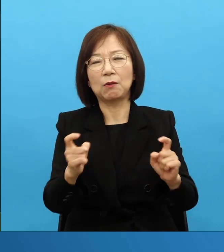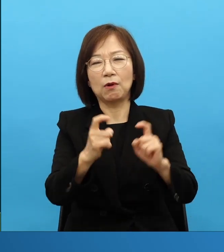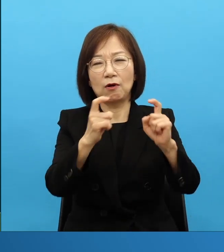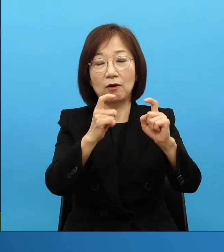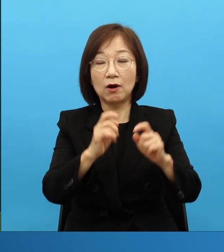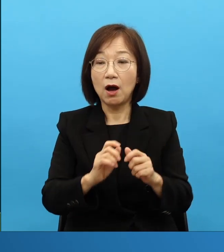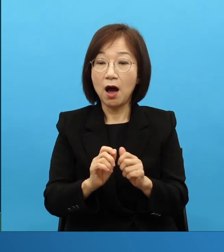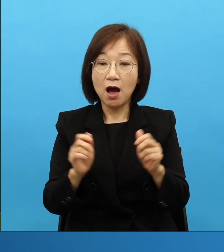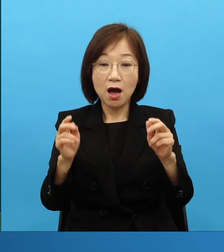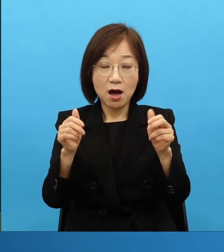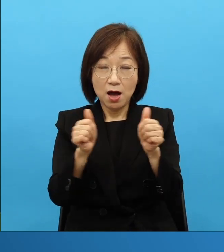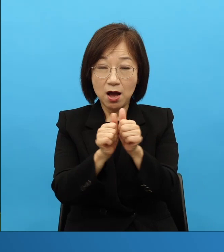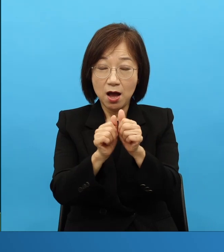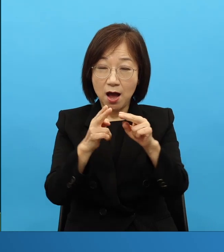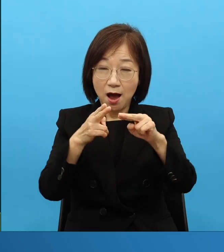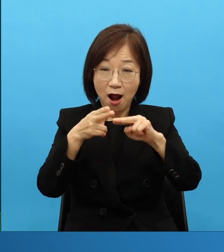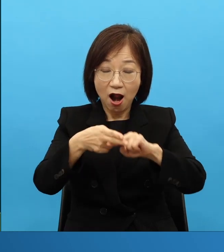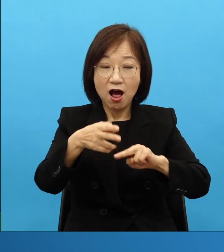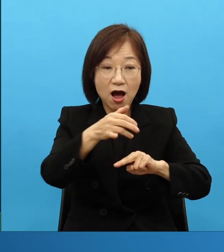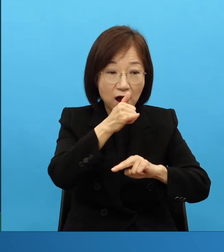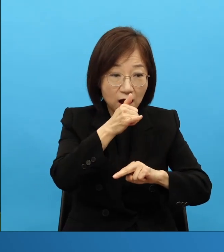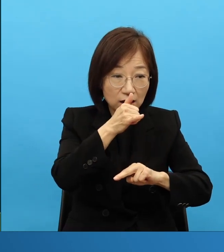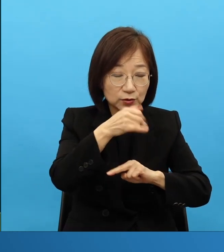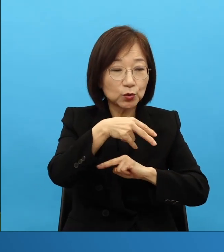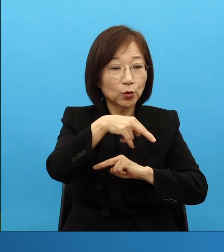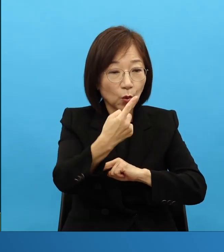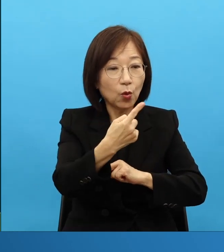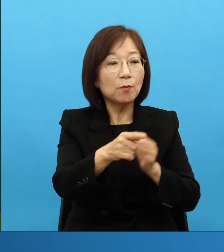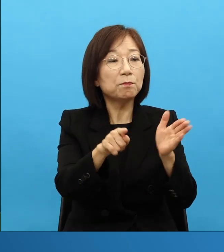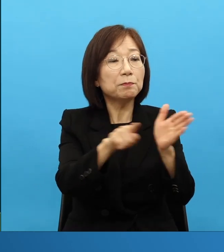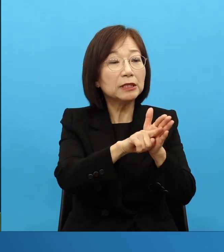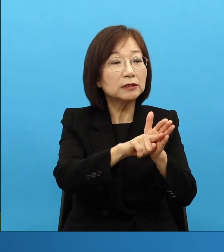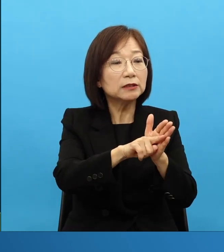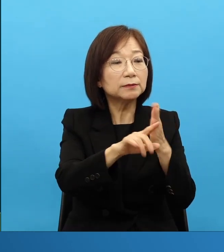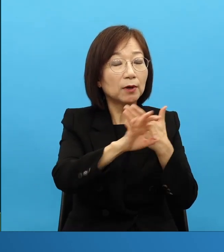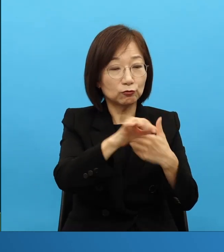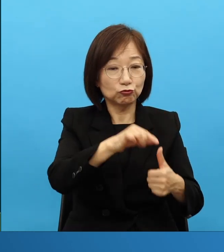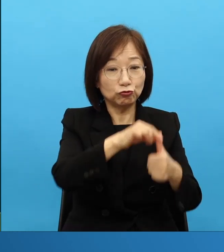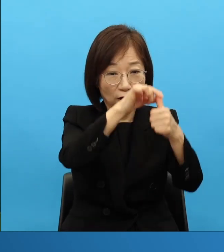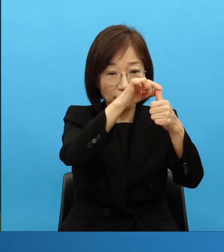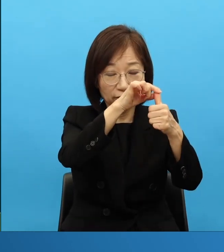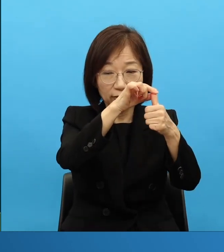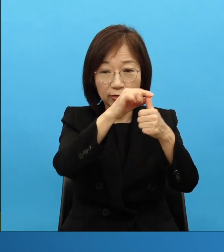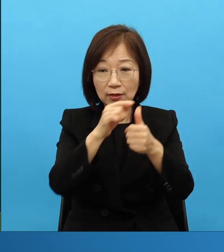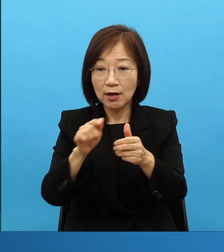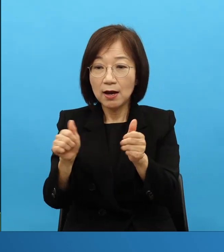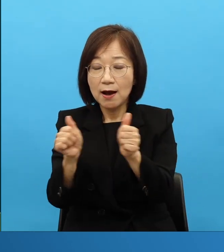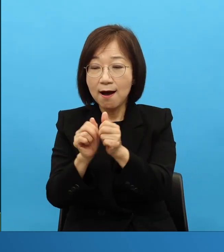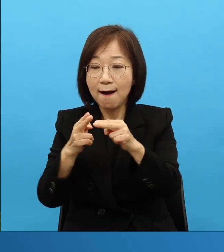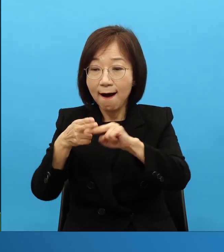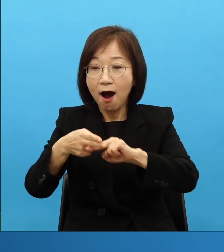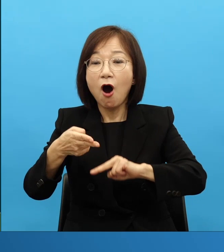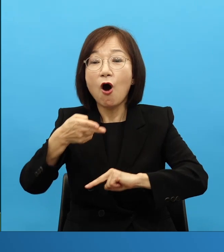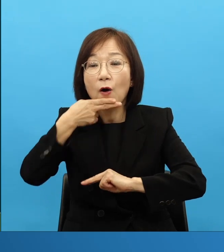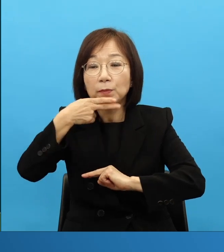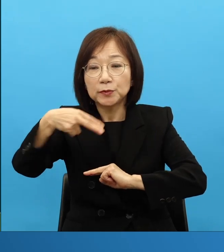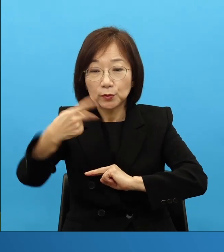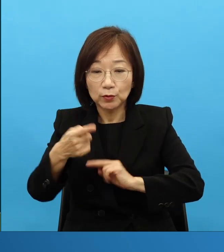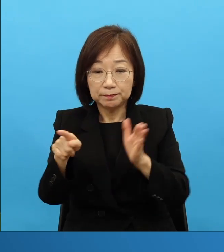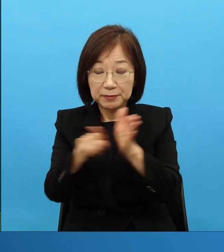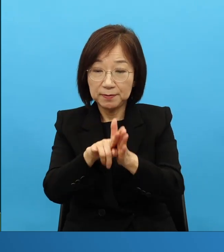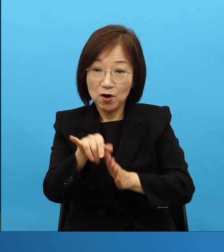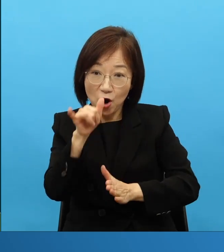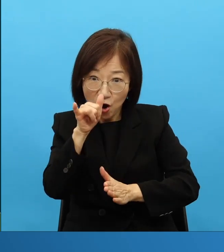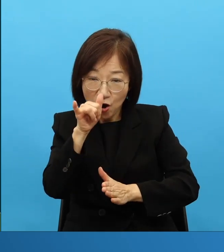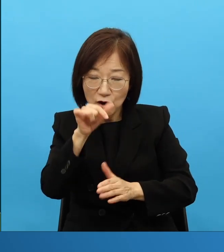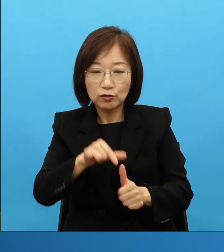구원받고 무할례자도 믿음으로 구원받느니라. And he talked about those who are circumcised or not, even the circumcised or